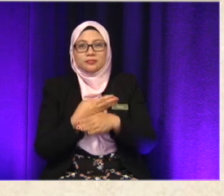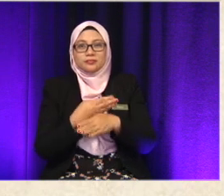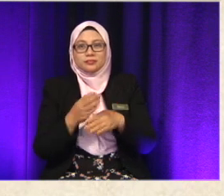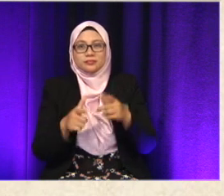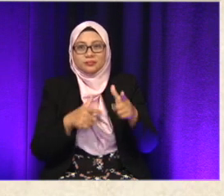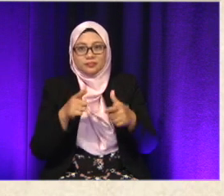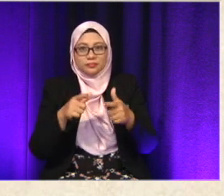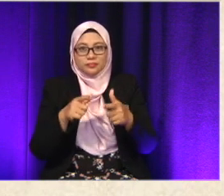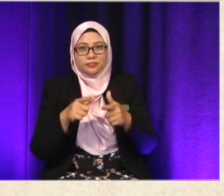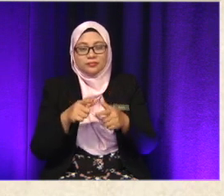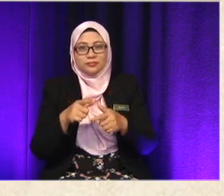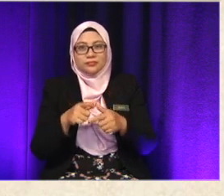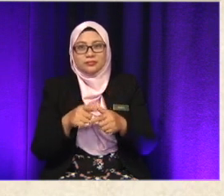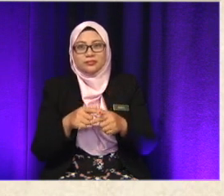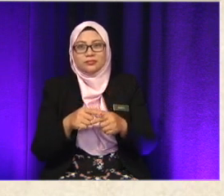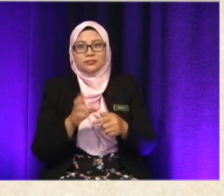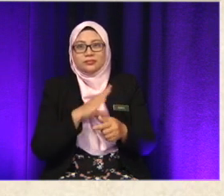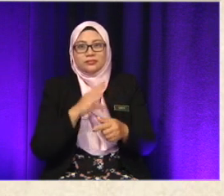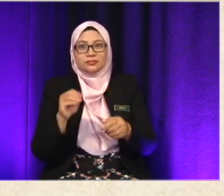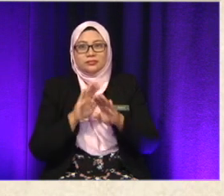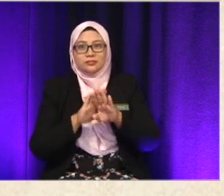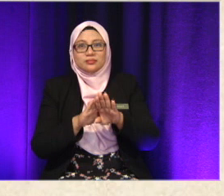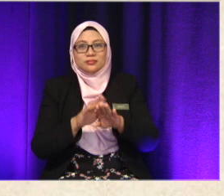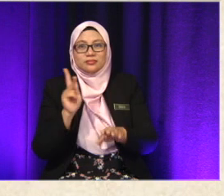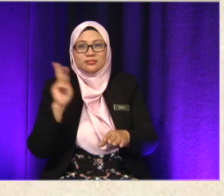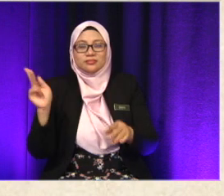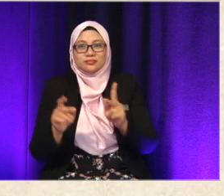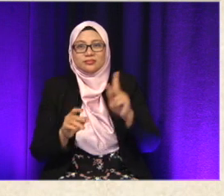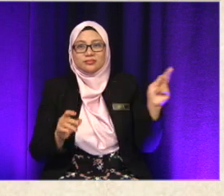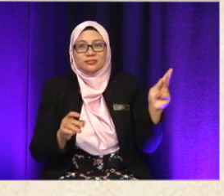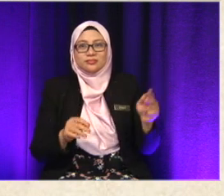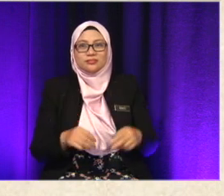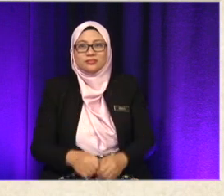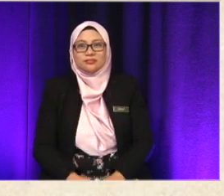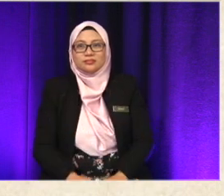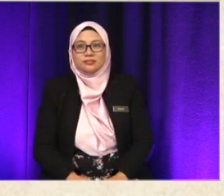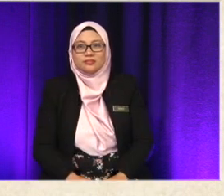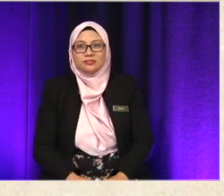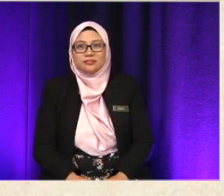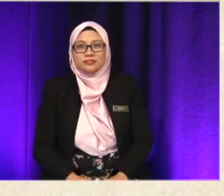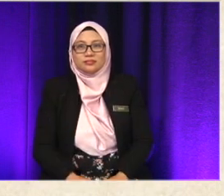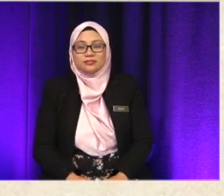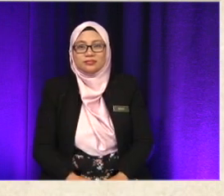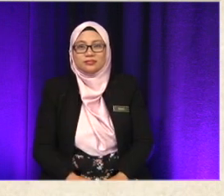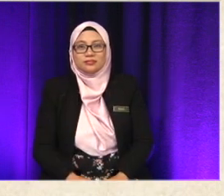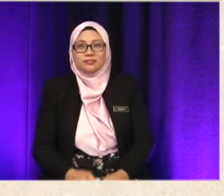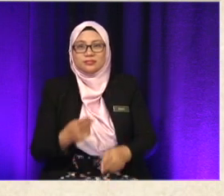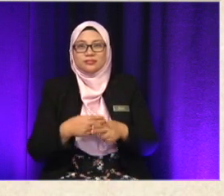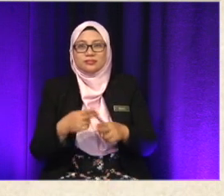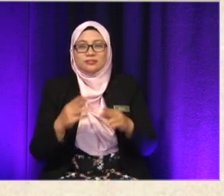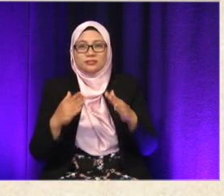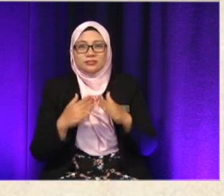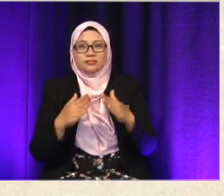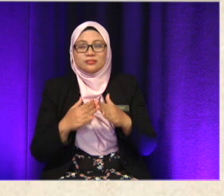simbol. Okey, jadi kita boleh tolak ke kanan dan ke kiri. Dia ada nama perumahan. Nanti kalau perumahan kita akan tengok secara lanjut nanti insya-Allah ni